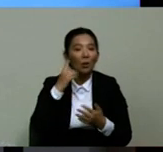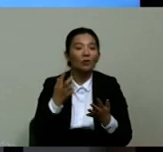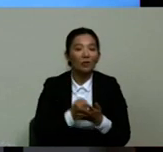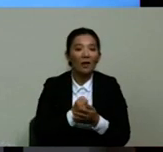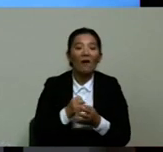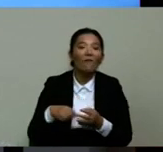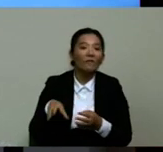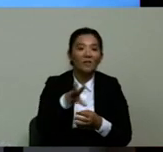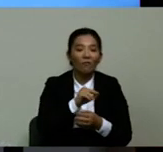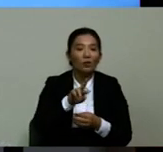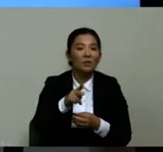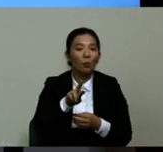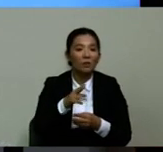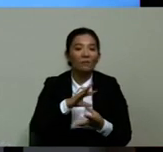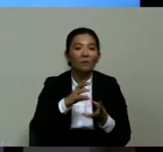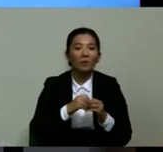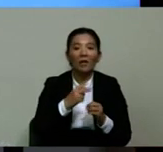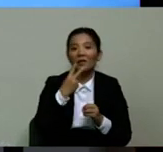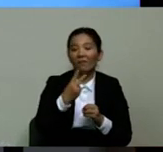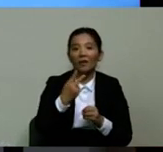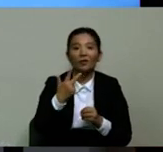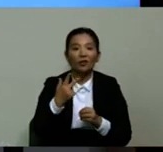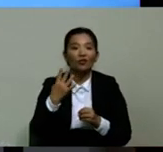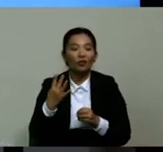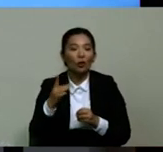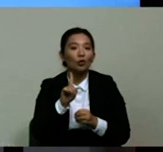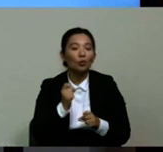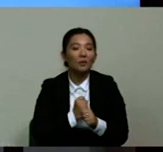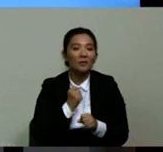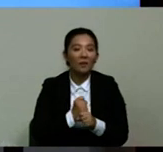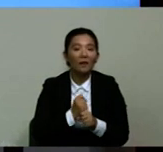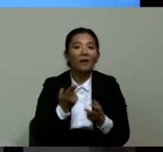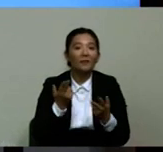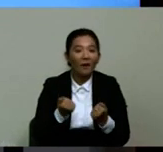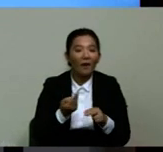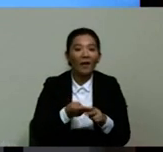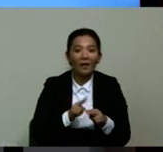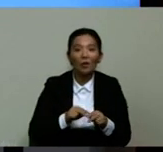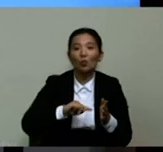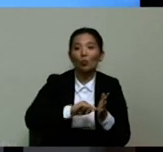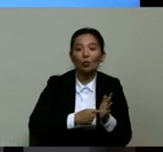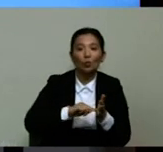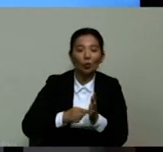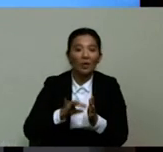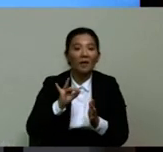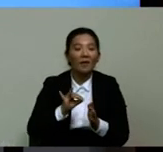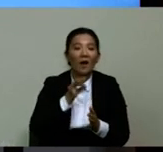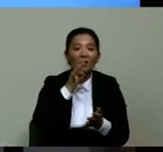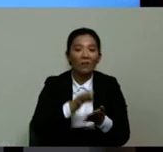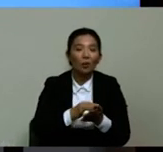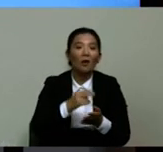есть всего способов 2, 3, 4. Что мы их делаем? Конечно же, перемножаем. И ответ у